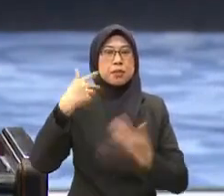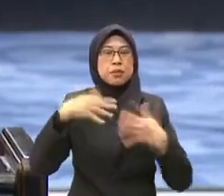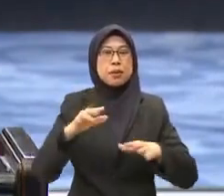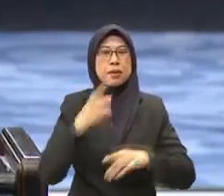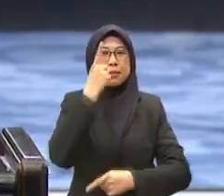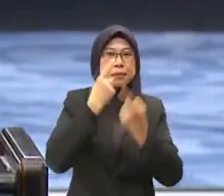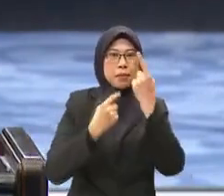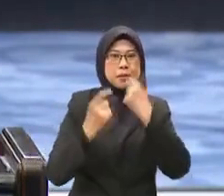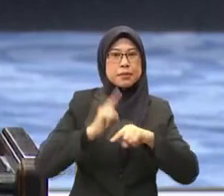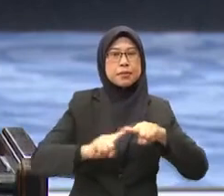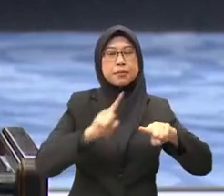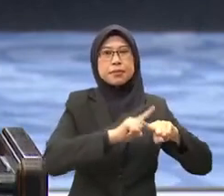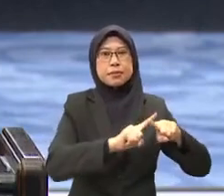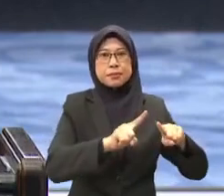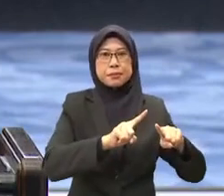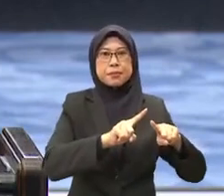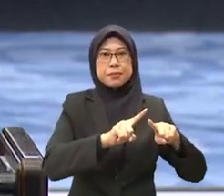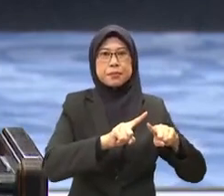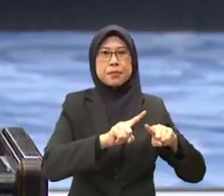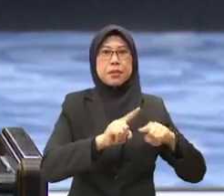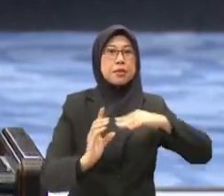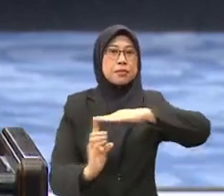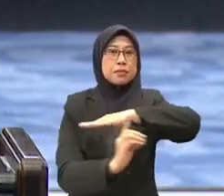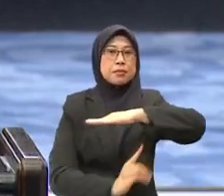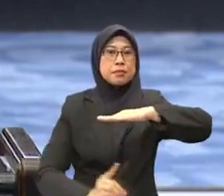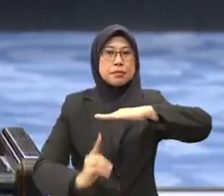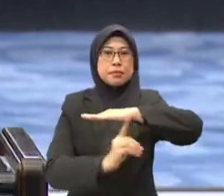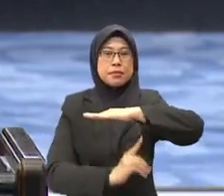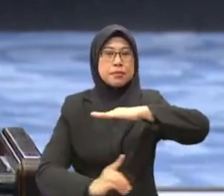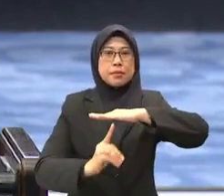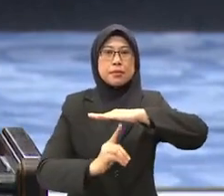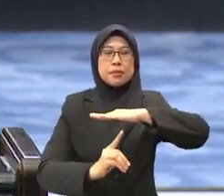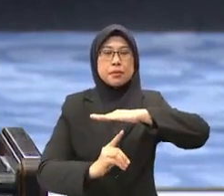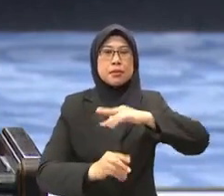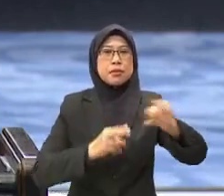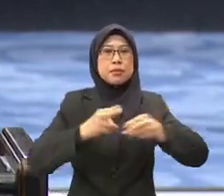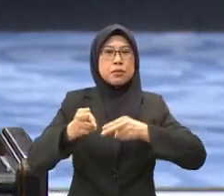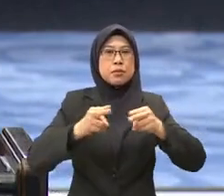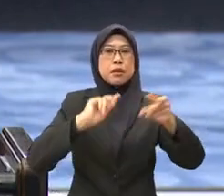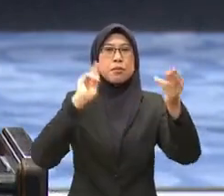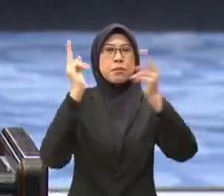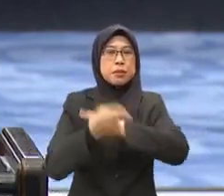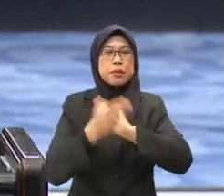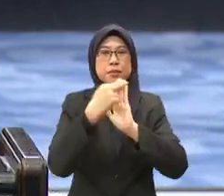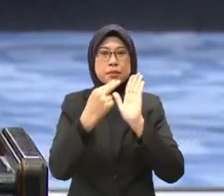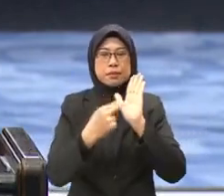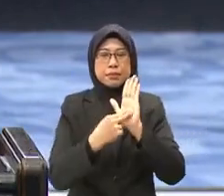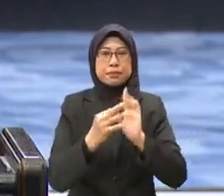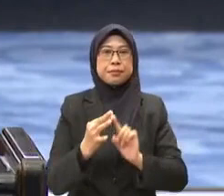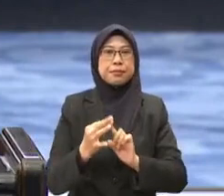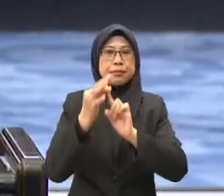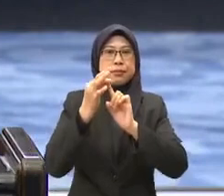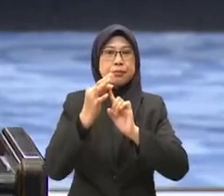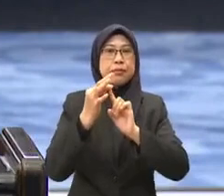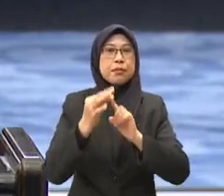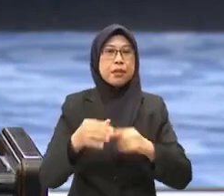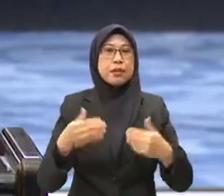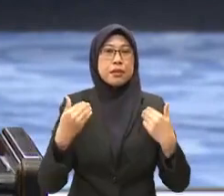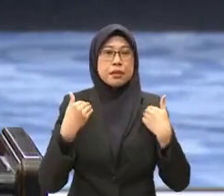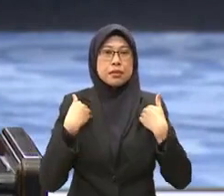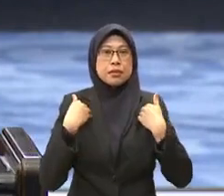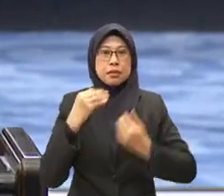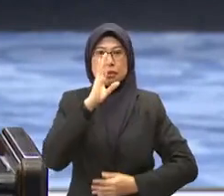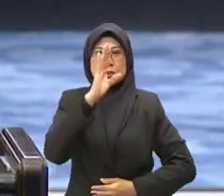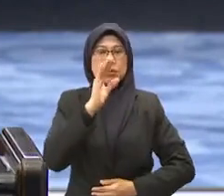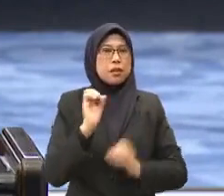membangkitkan pelbagai persoalan isu dasar yang menyentuh usaha reformasi perundangan secara khusus walaupun I secara